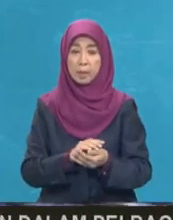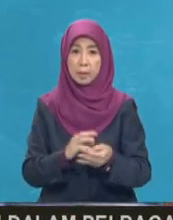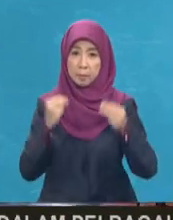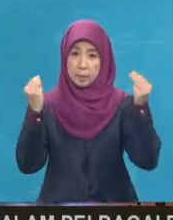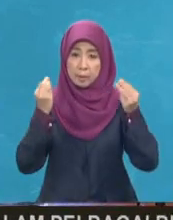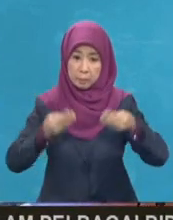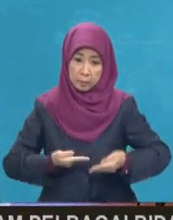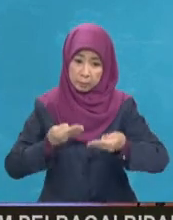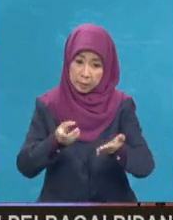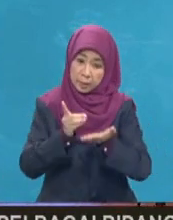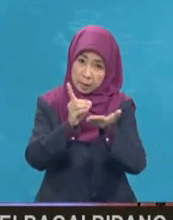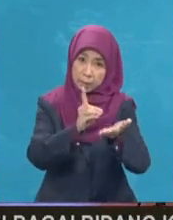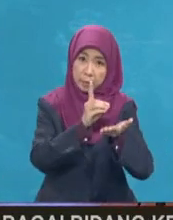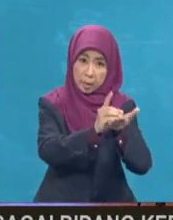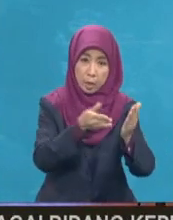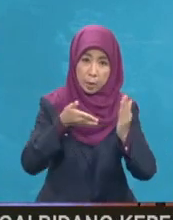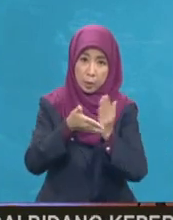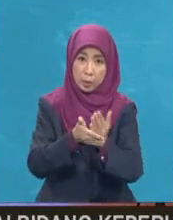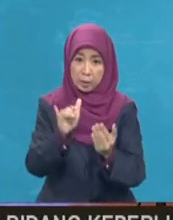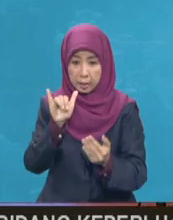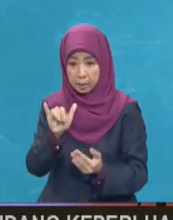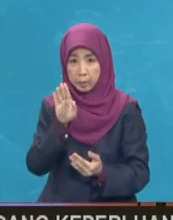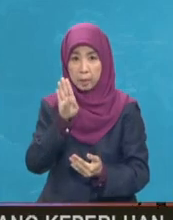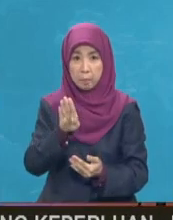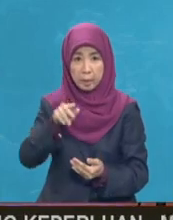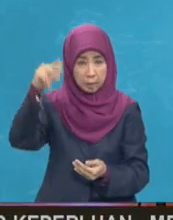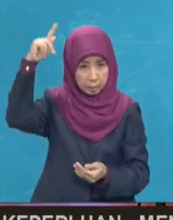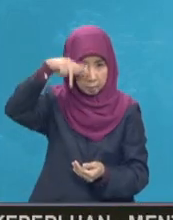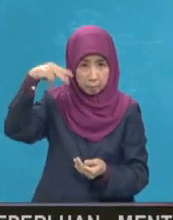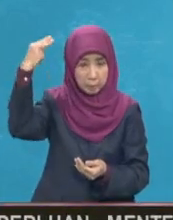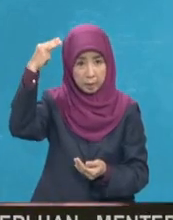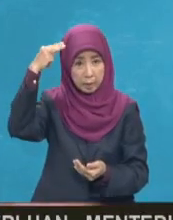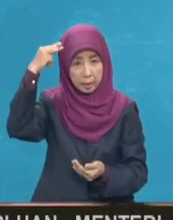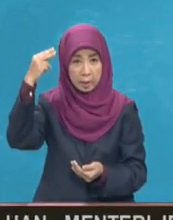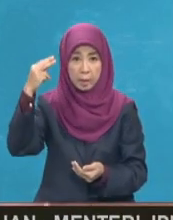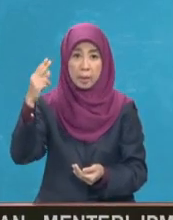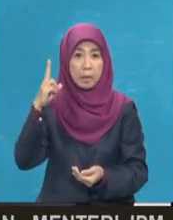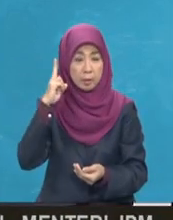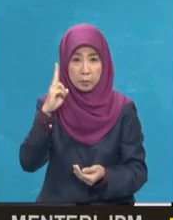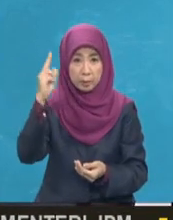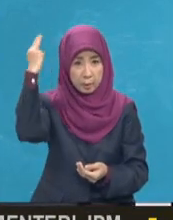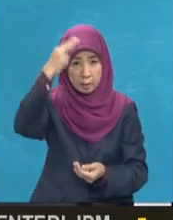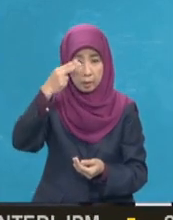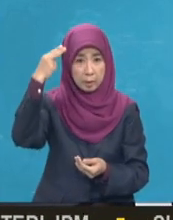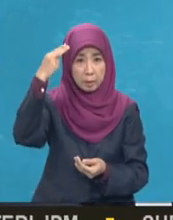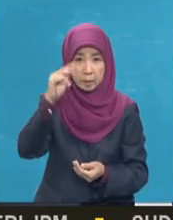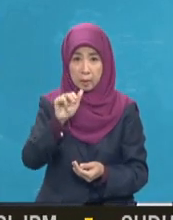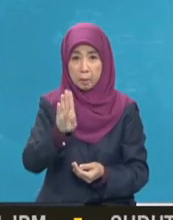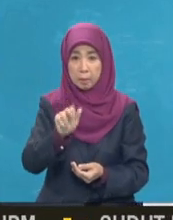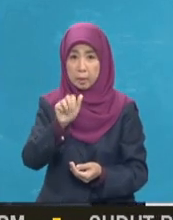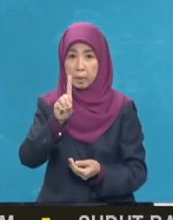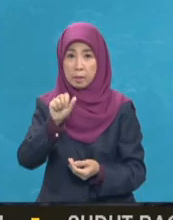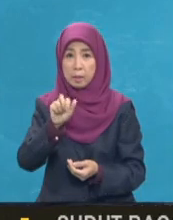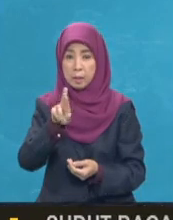Hai Majlis penyampaian Dharma disampaikan oleh yang terhormat bikin udah chatib Datuk Paduka seri Setia Ustaz Haji Awang